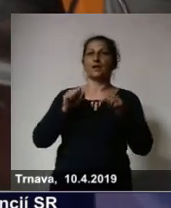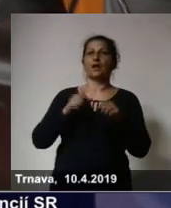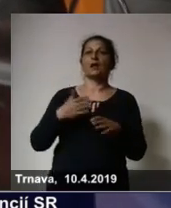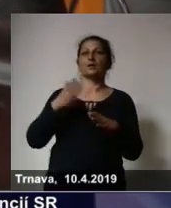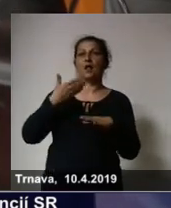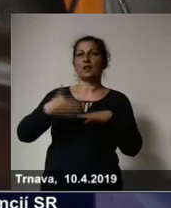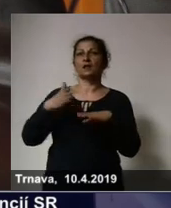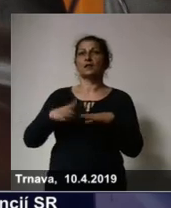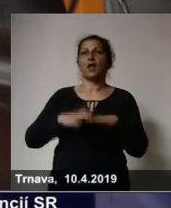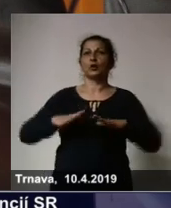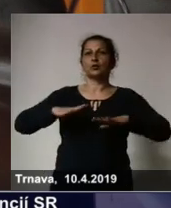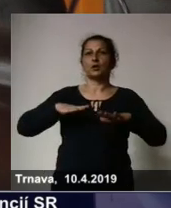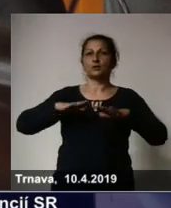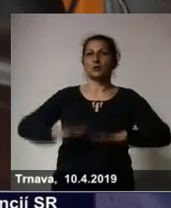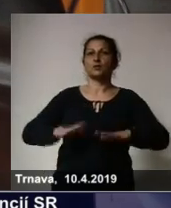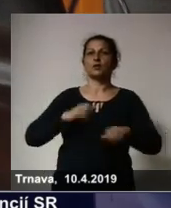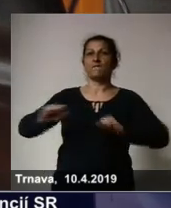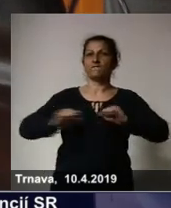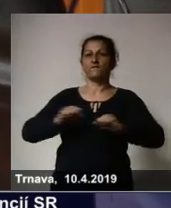na výjazdovom, tak B